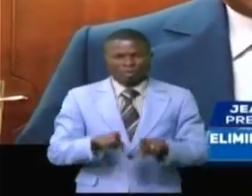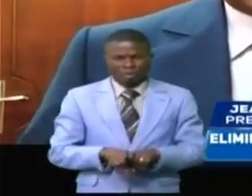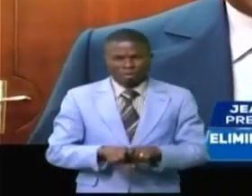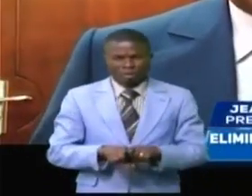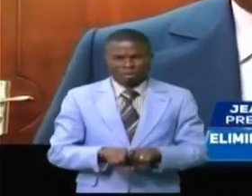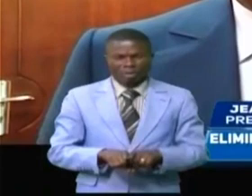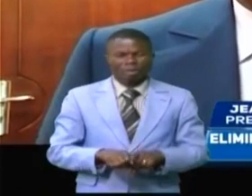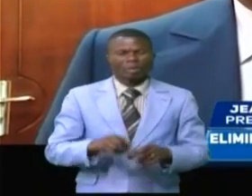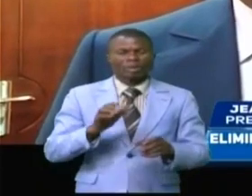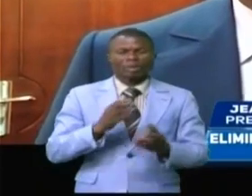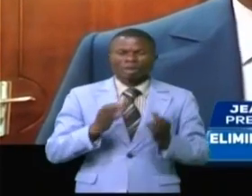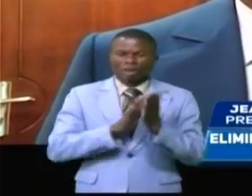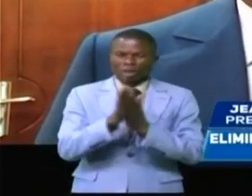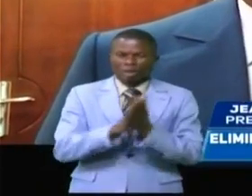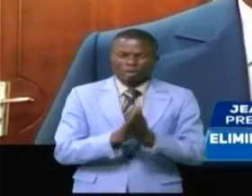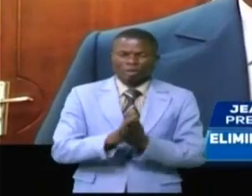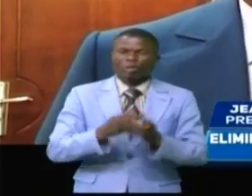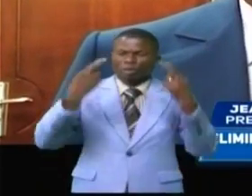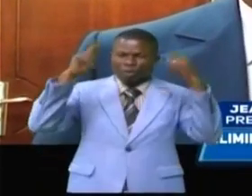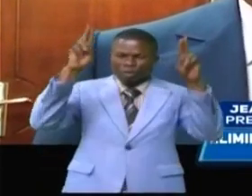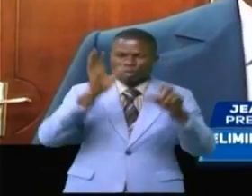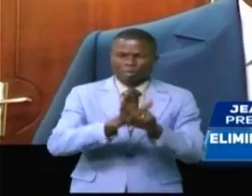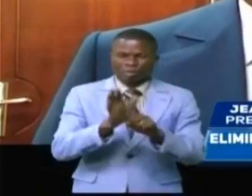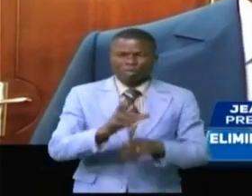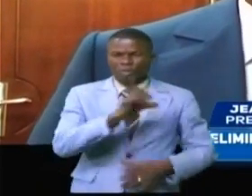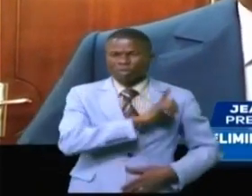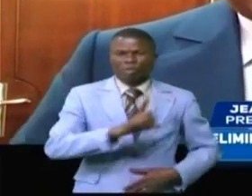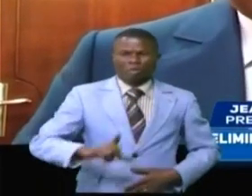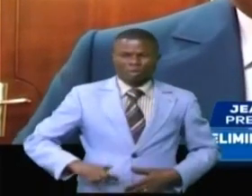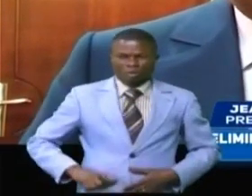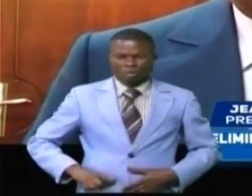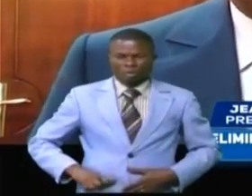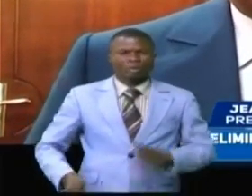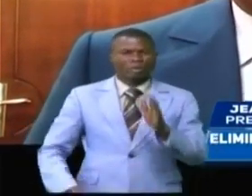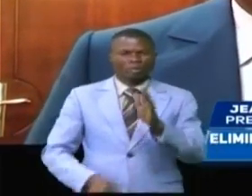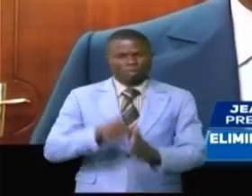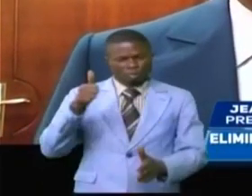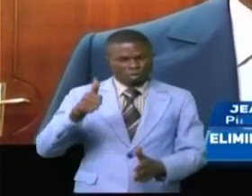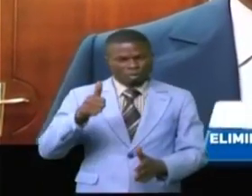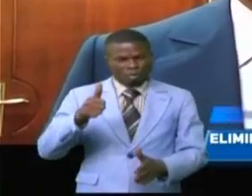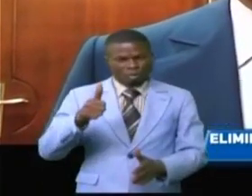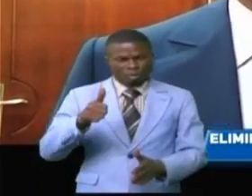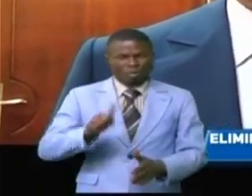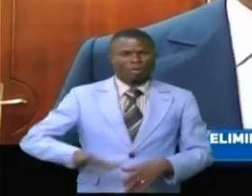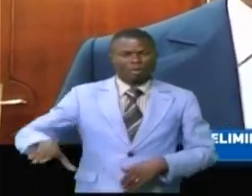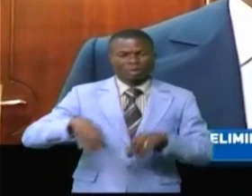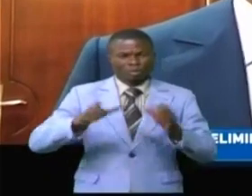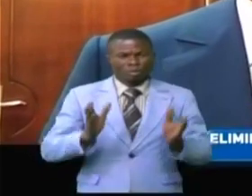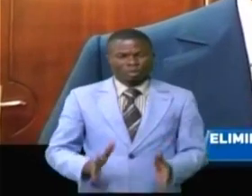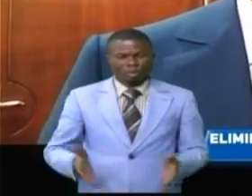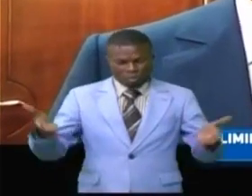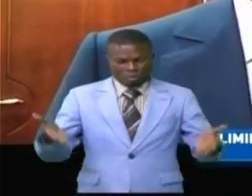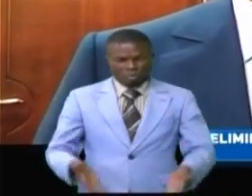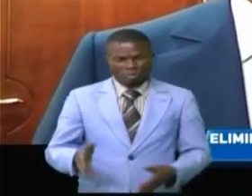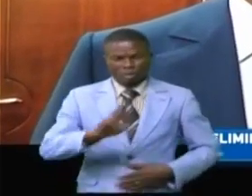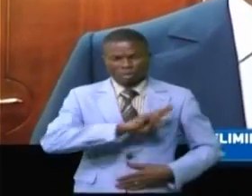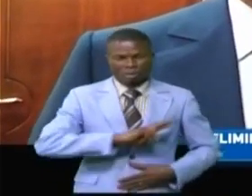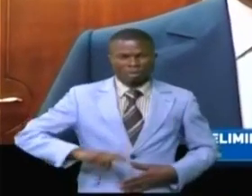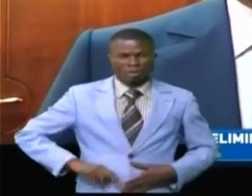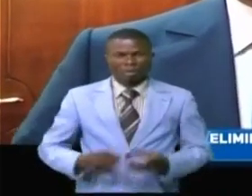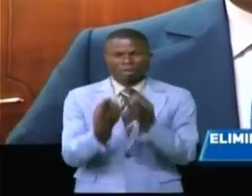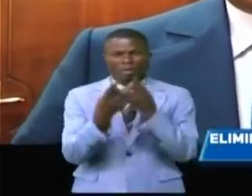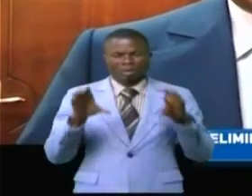plein succès à nos Léopards et je pense qu'au-delà de la nation congolaise qui se trouve ici en République démocratique du